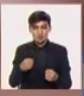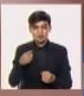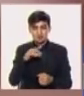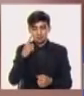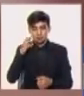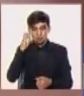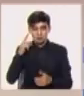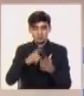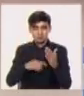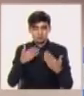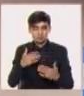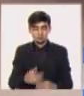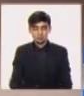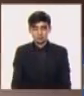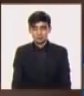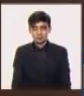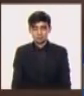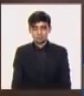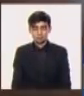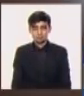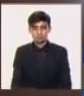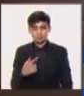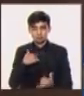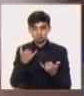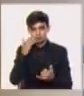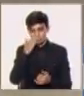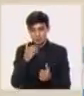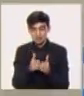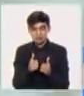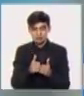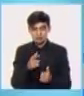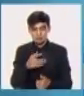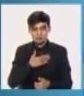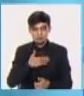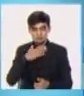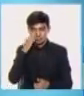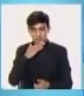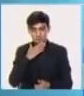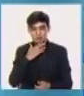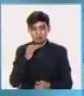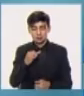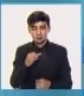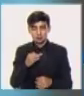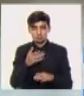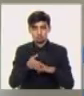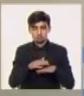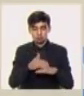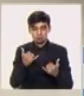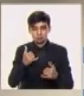бір аладан тілеп отыр. Дәл қазір папаның қасындамын. Мені мен папам жағдай қазір